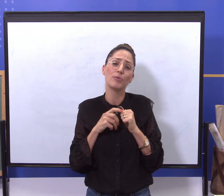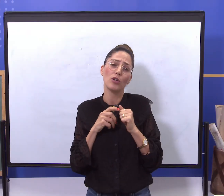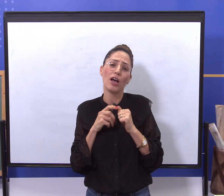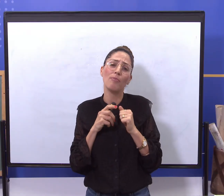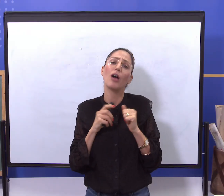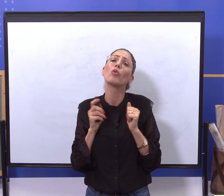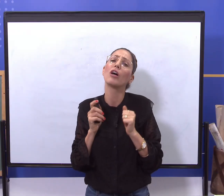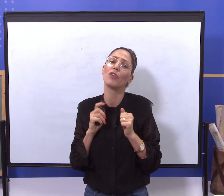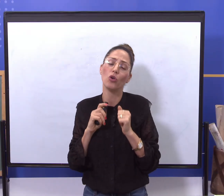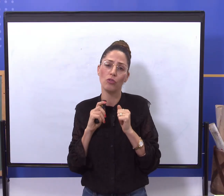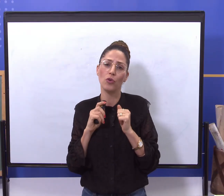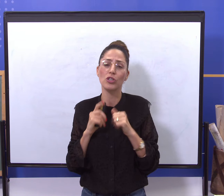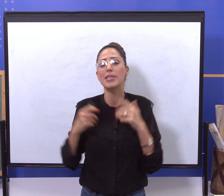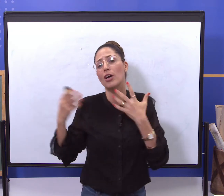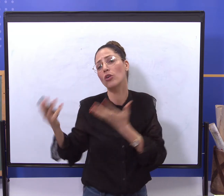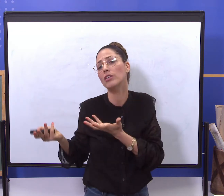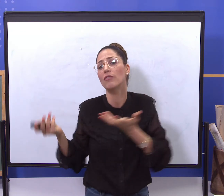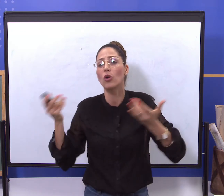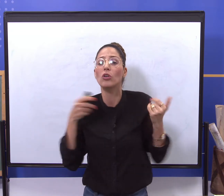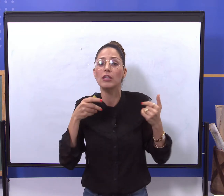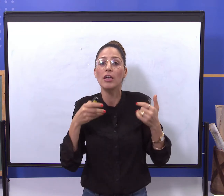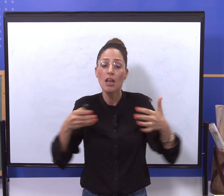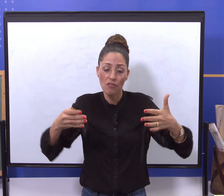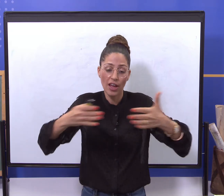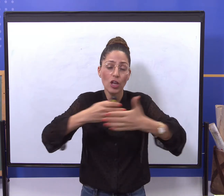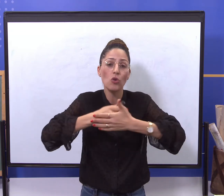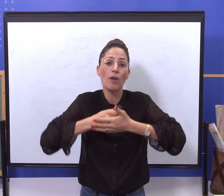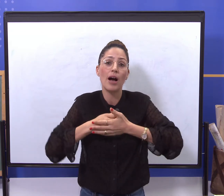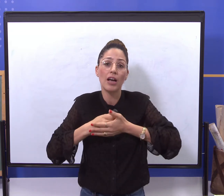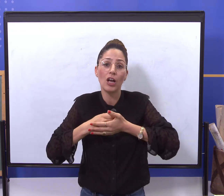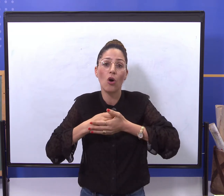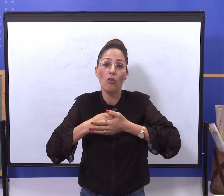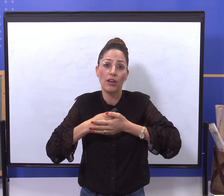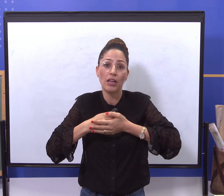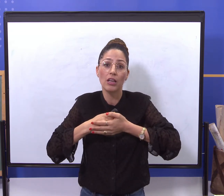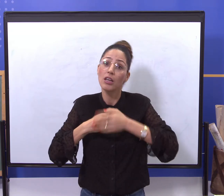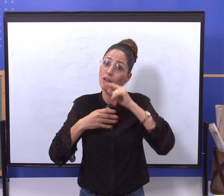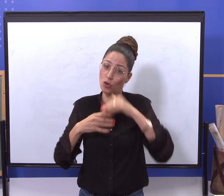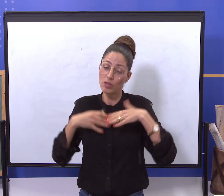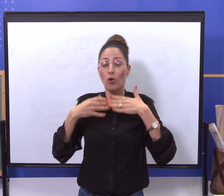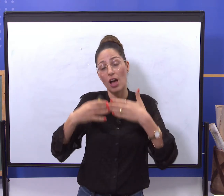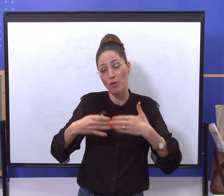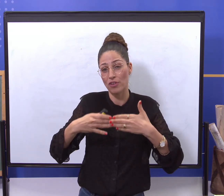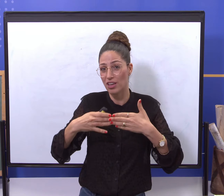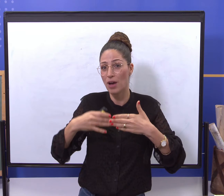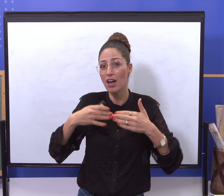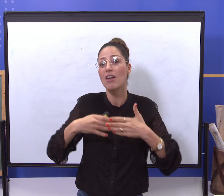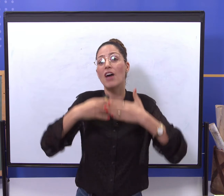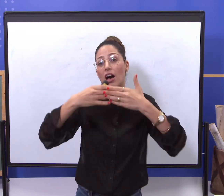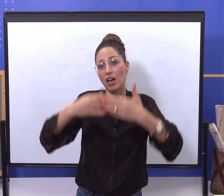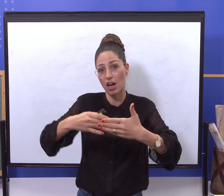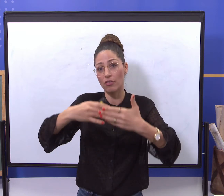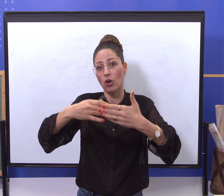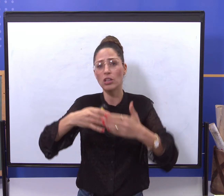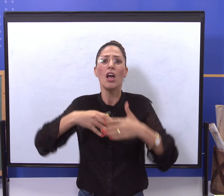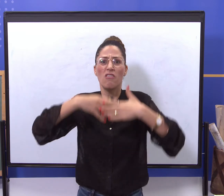אז כדי למצוא נחמה, היו לי חברות טובות שמשחקות איתי והולכות איתי, והן היו המעגל הקרוב אליי. קודם כל אבא ואימא,